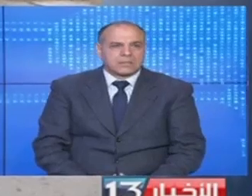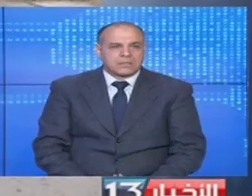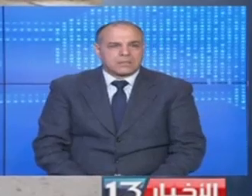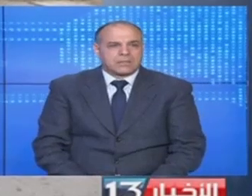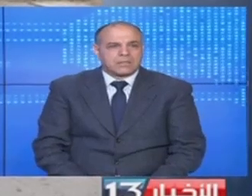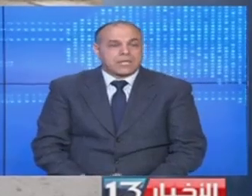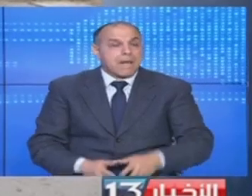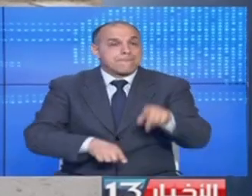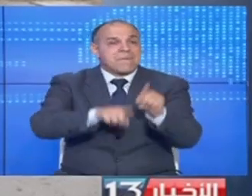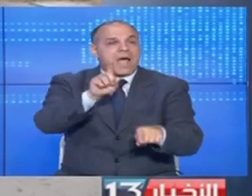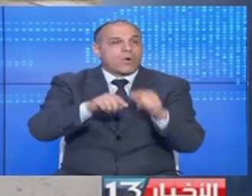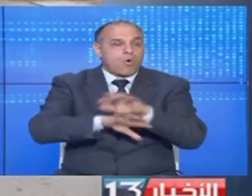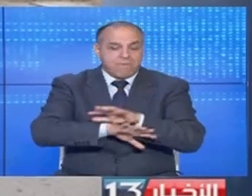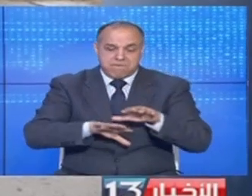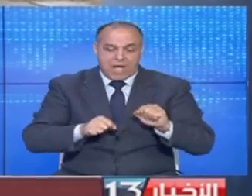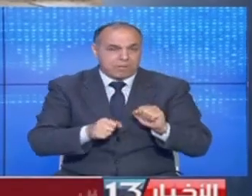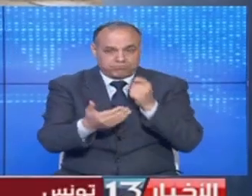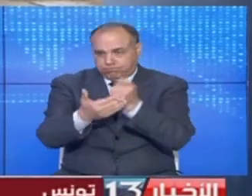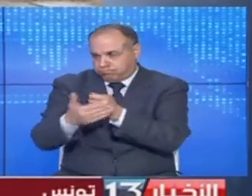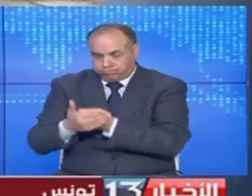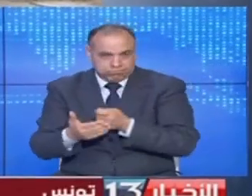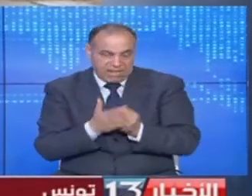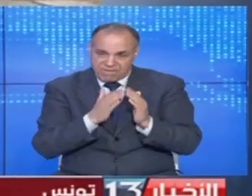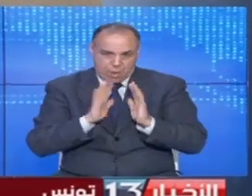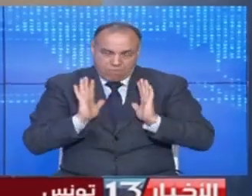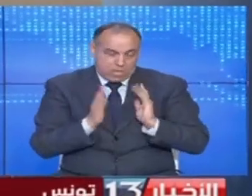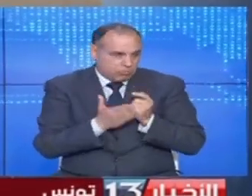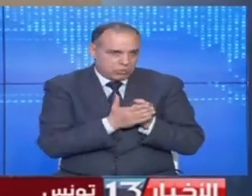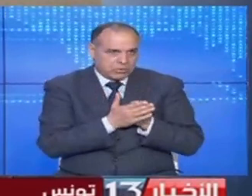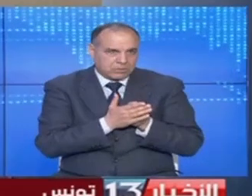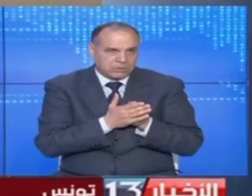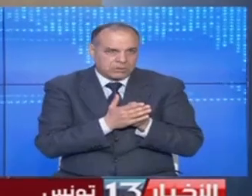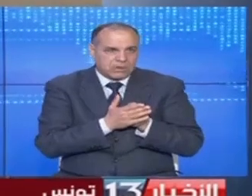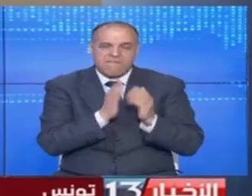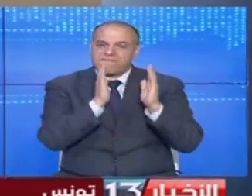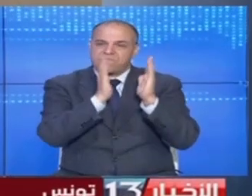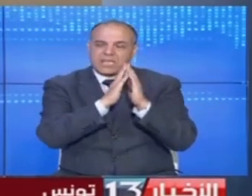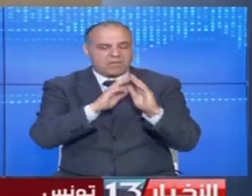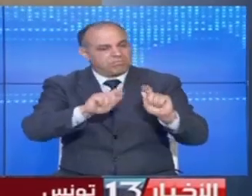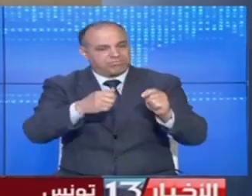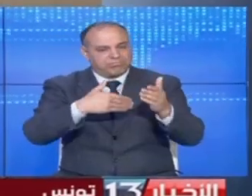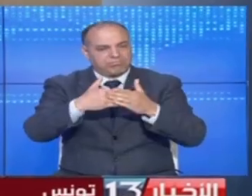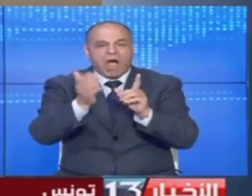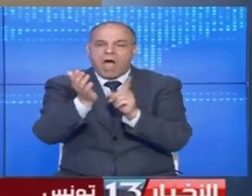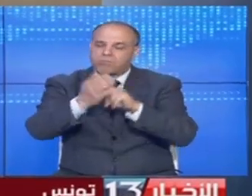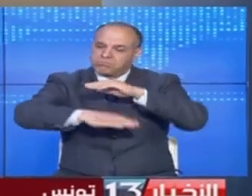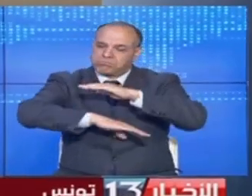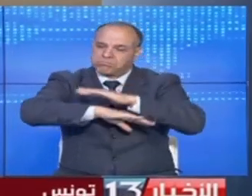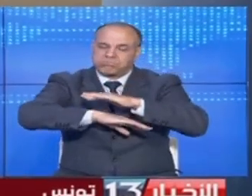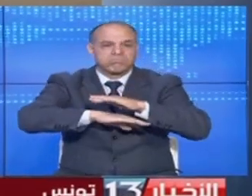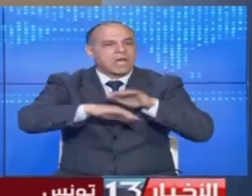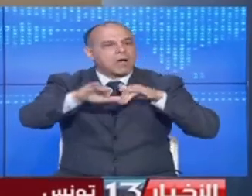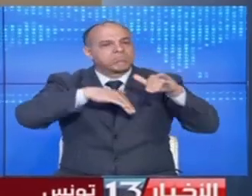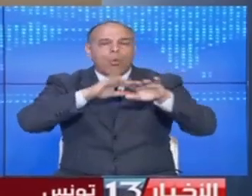بعد الانتهاء من قضاء بعض المستلزمات المنزليه اغلق باب المنزل الاحترام ل ل حجر صحي الشيء بلوتو